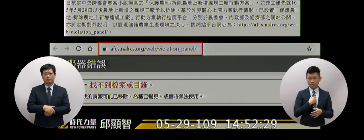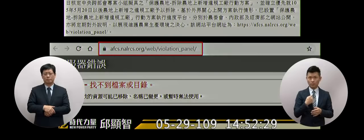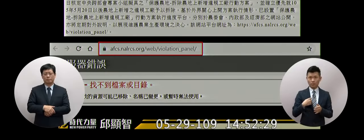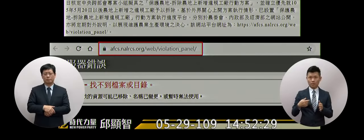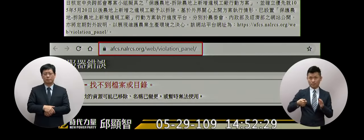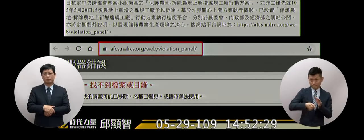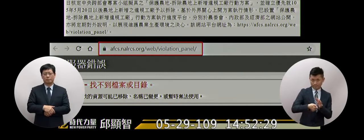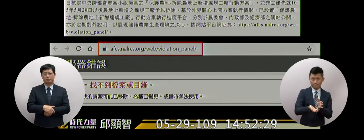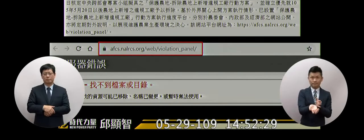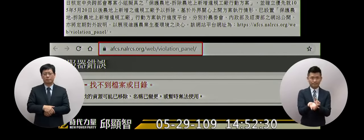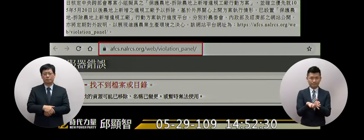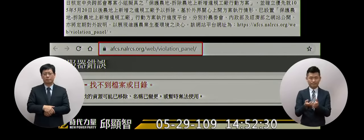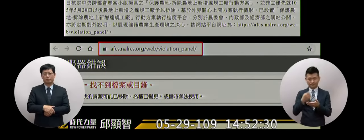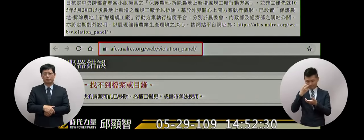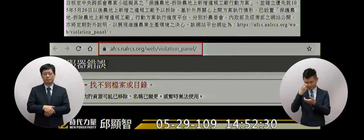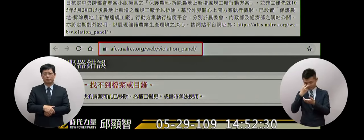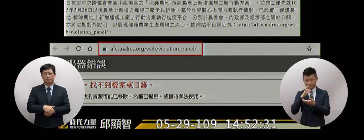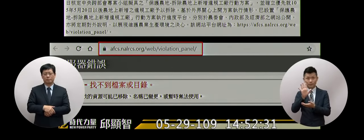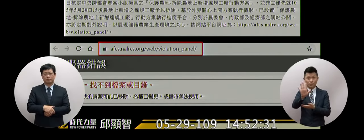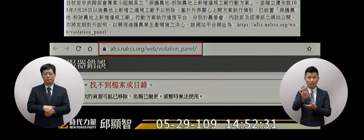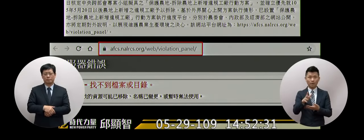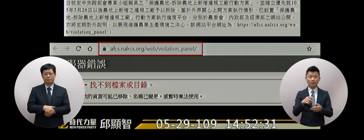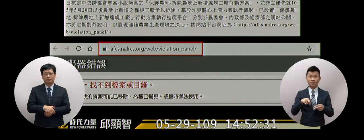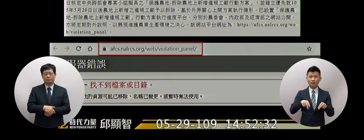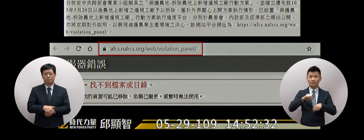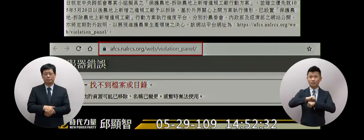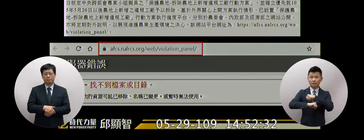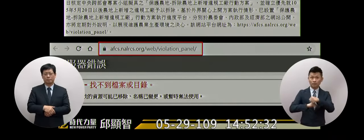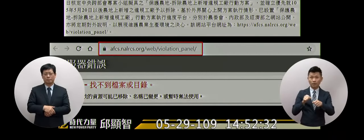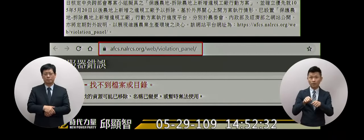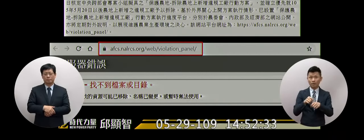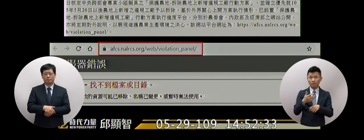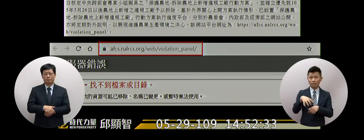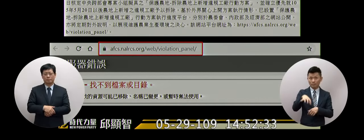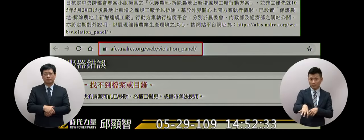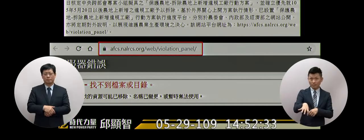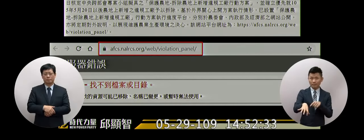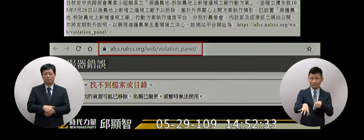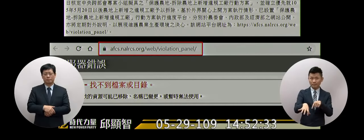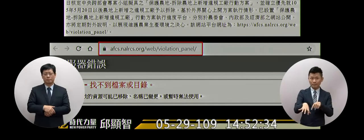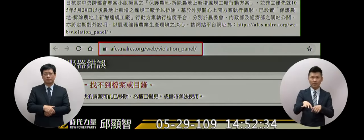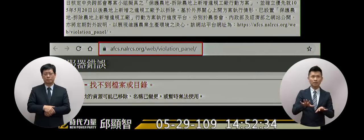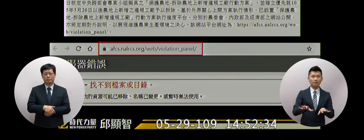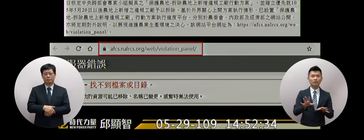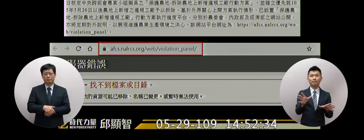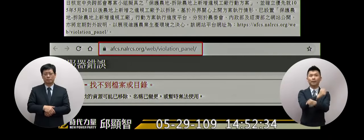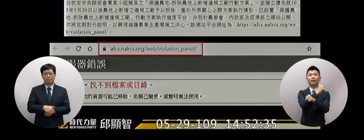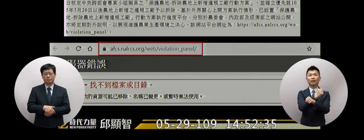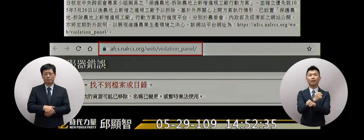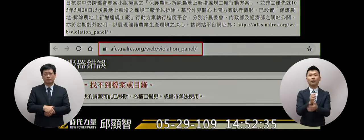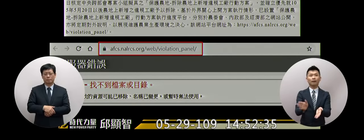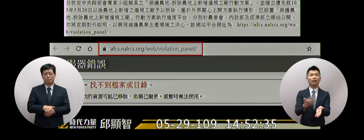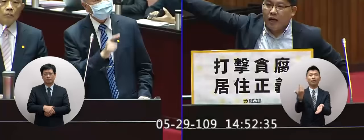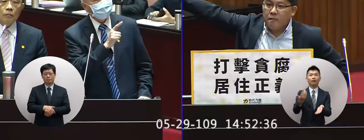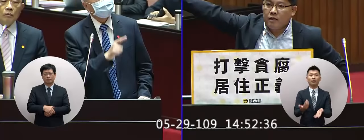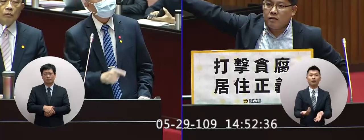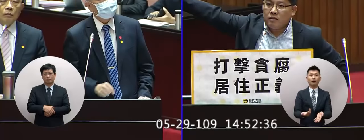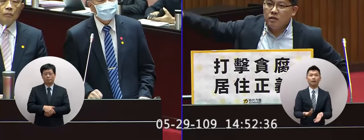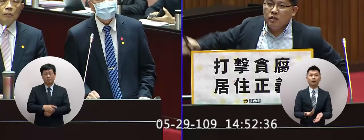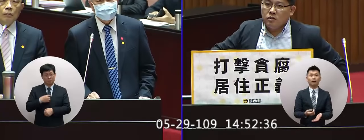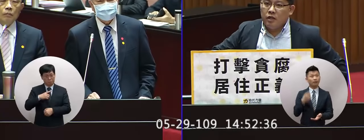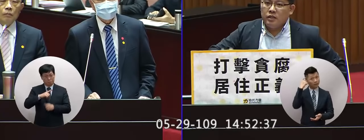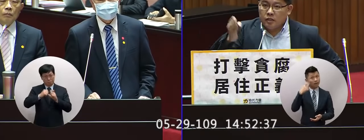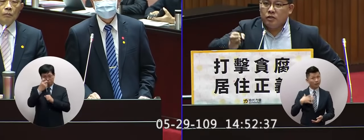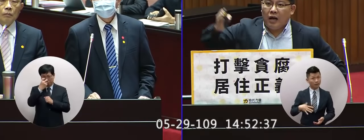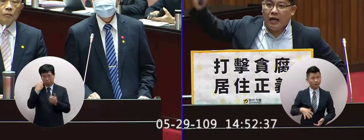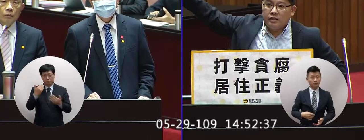检查一届，吼，即马这个行动的平台，要让人追踪讲你进度甲对，这个平台已经找无啊。好，你了解意思吗？ 我